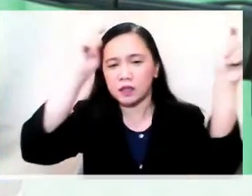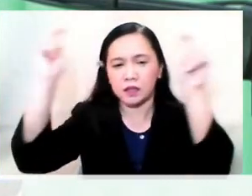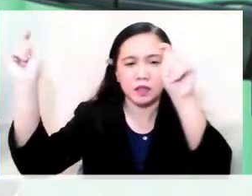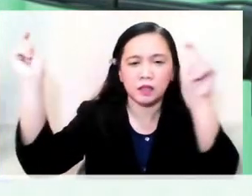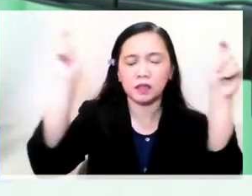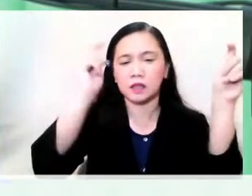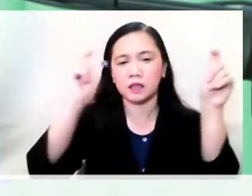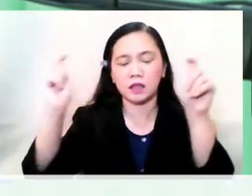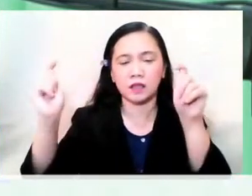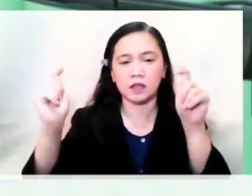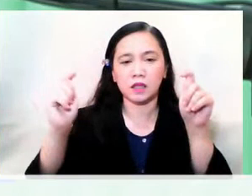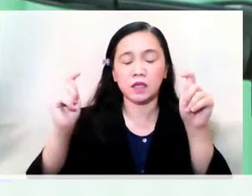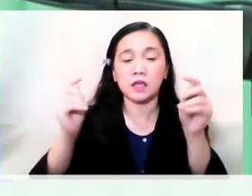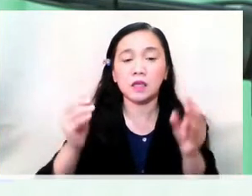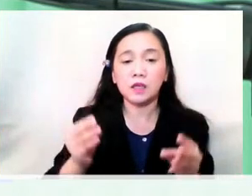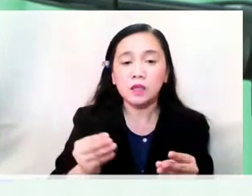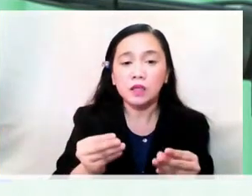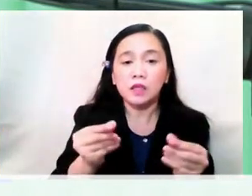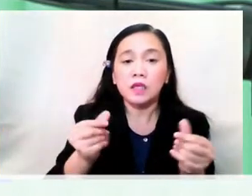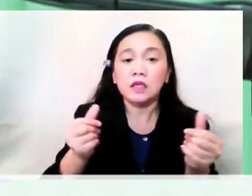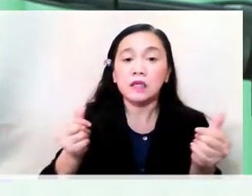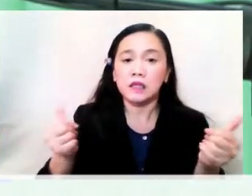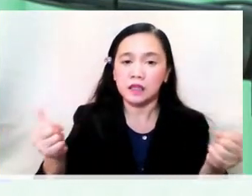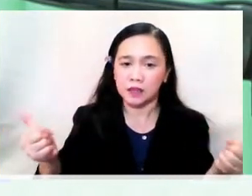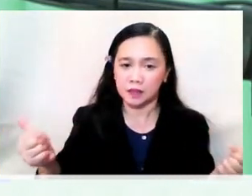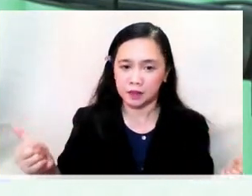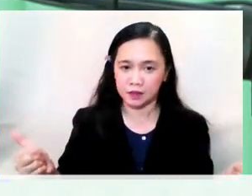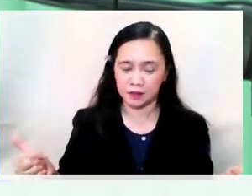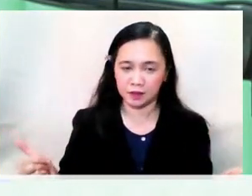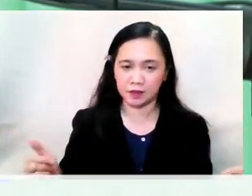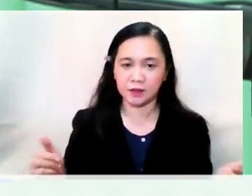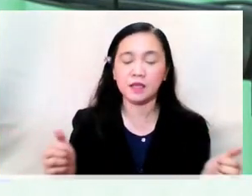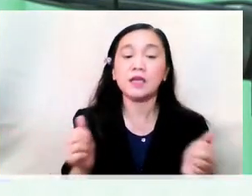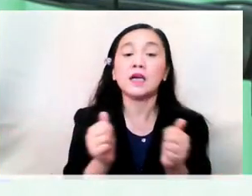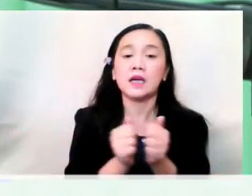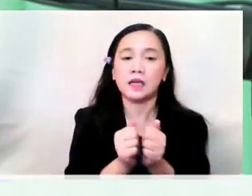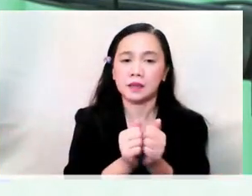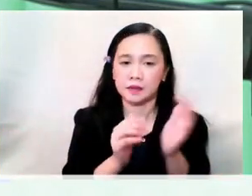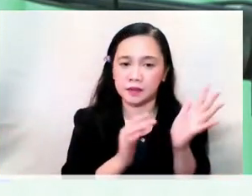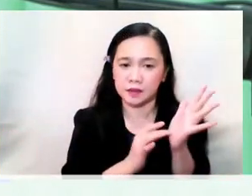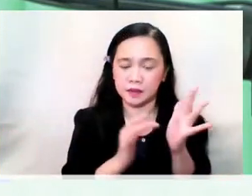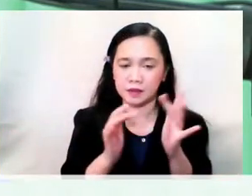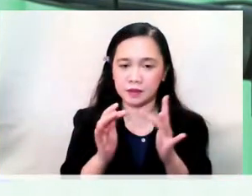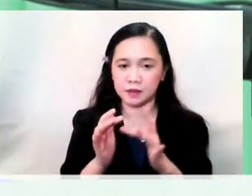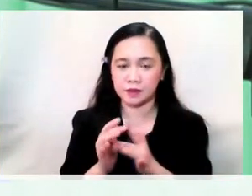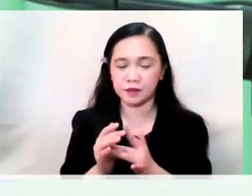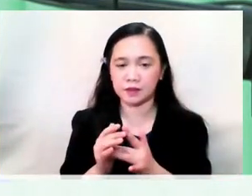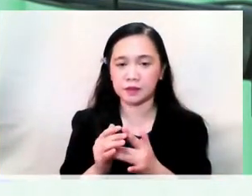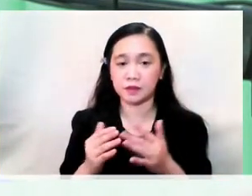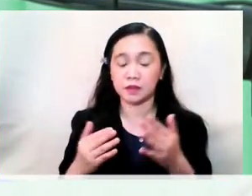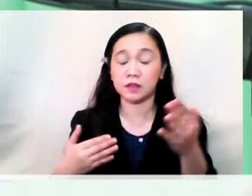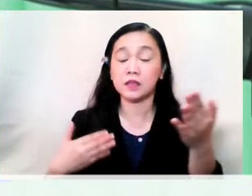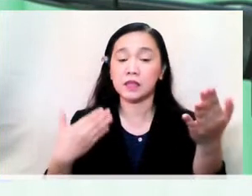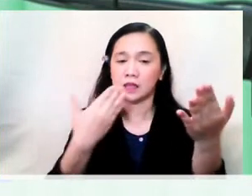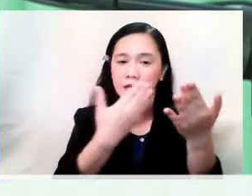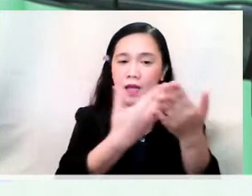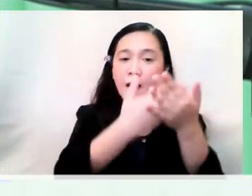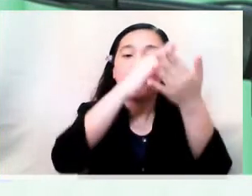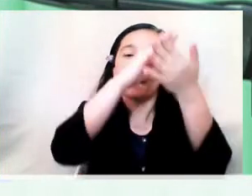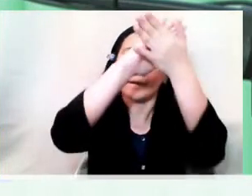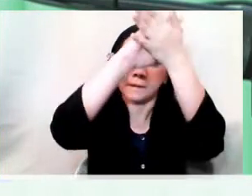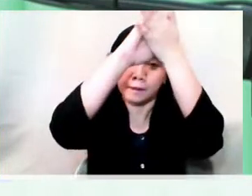ito. Kasama natin si Jesus, kaya dadating din ang mas tahimik na